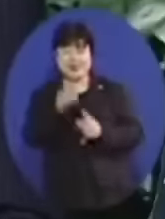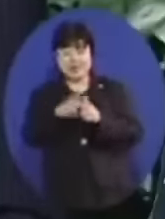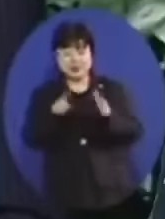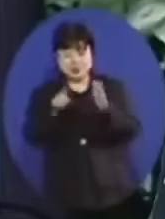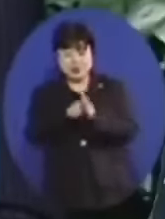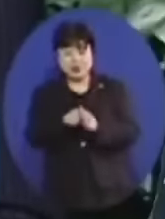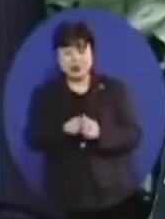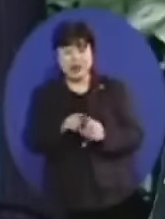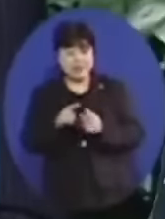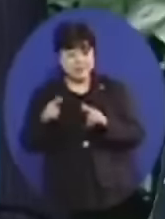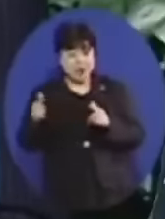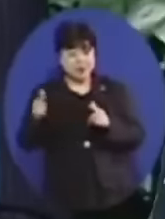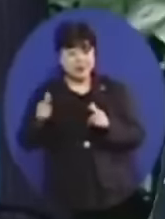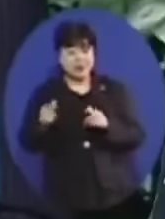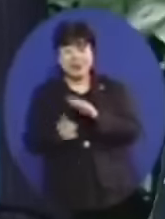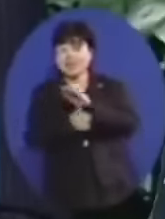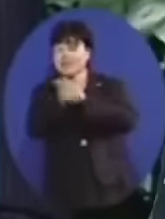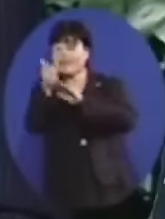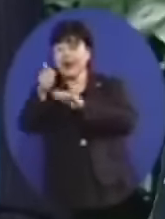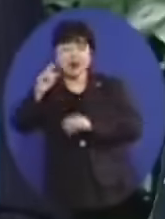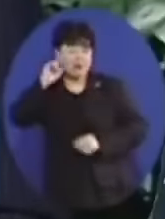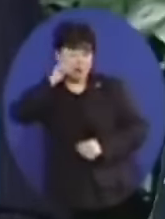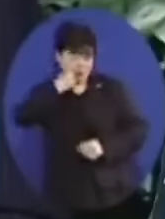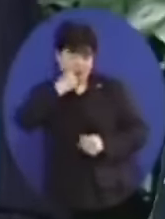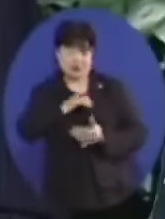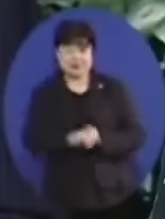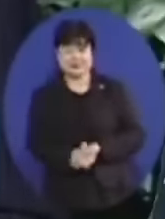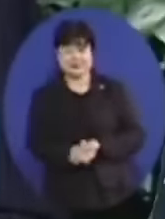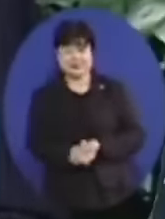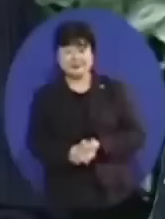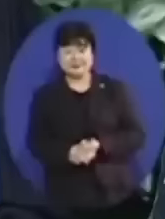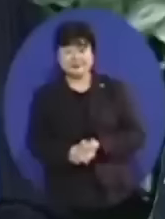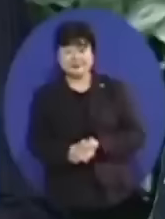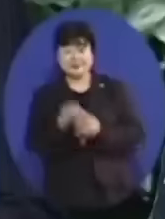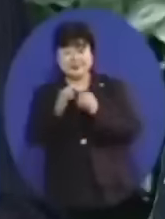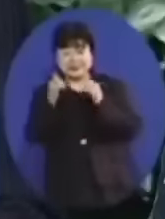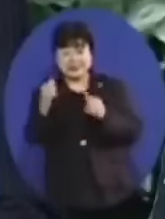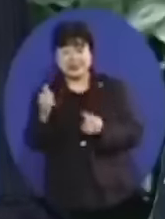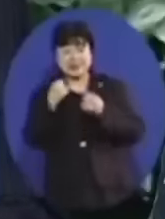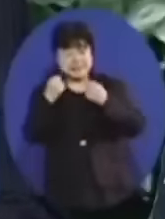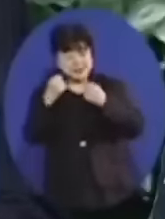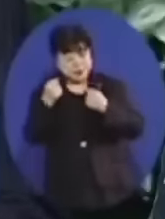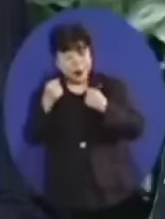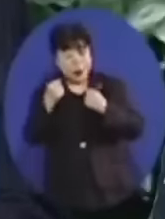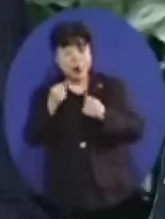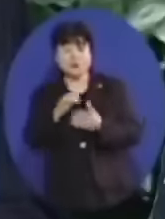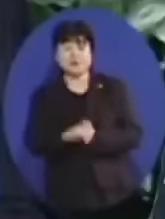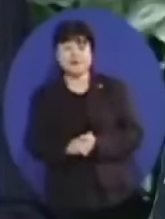믿지 않고 희망을 어디다 두는 것입니까? 인간의 힘으로 그런